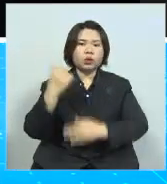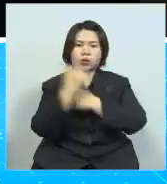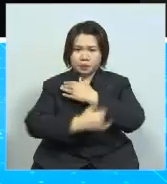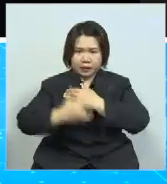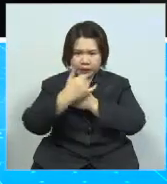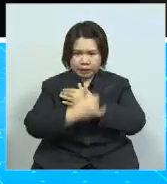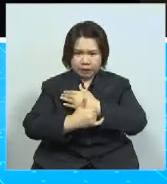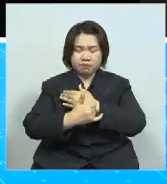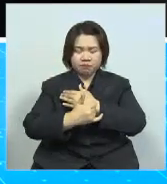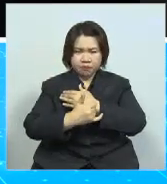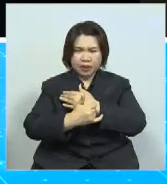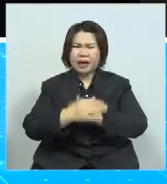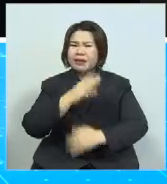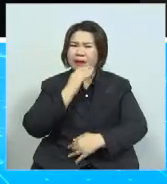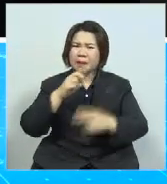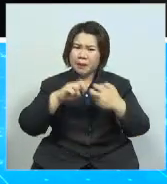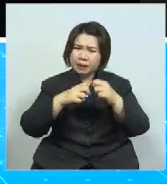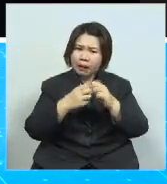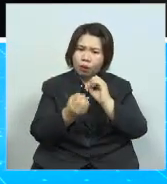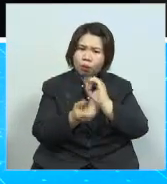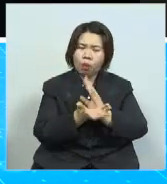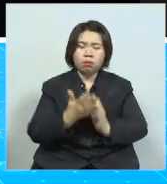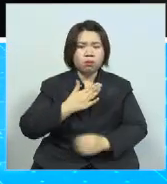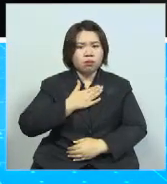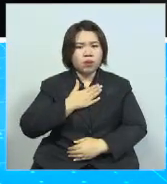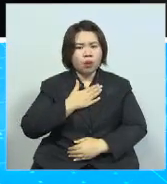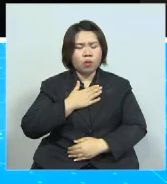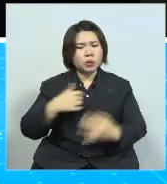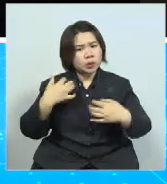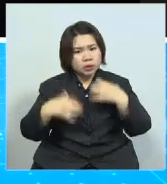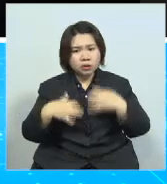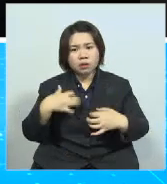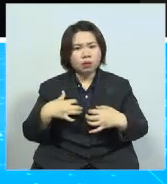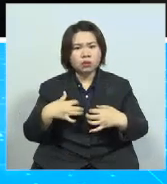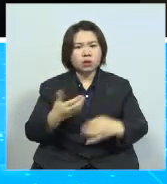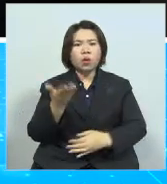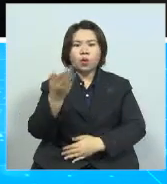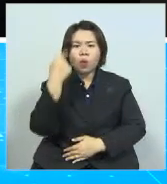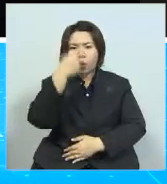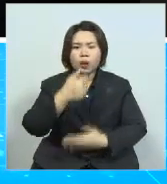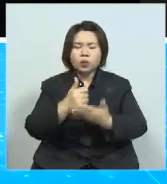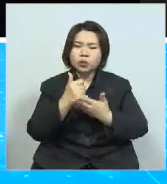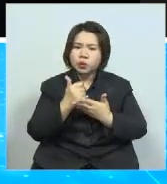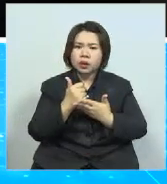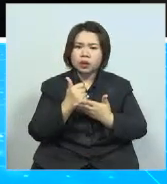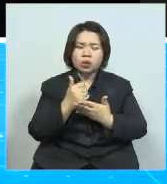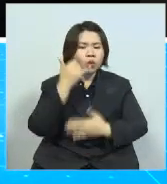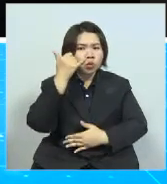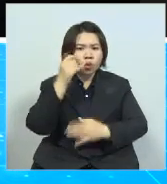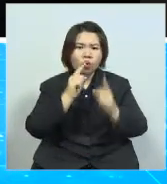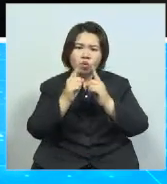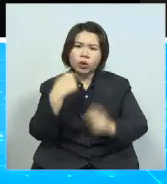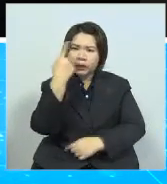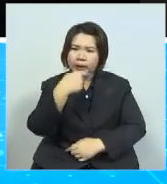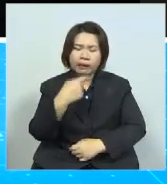างประเทศแบบนี้แล้วมีเหตุการณ์แบบนี้เกิดขึ้นแล้วเราได้รับผลกระทบได้รับความเดือดร้อนนะคะจะไปขอความช่วยเหลือหรือว่าจะติดต่อประส